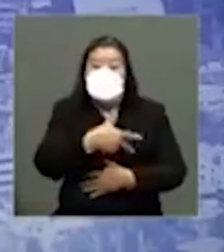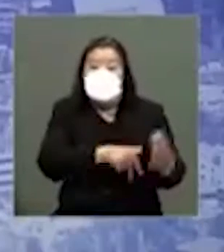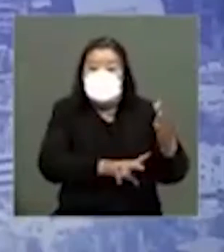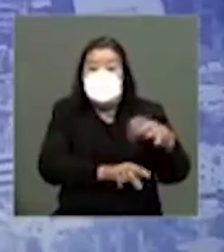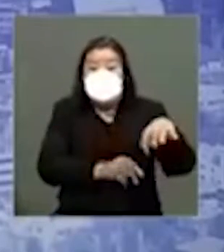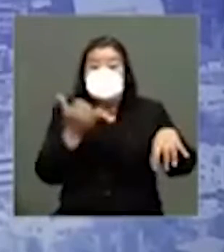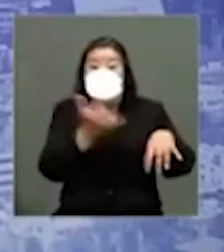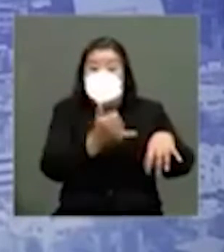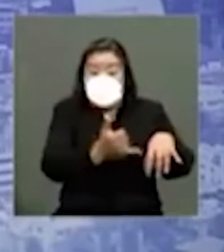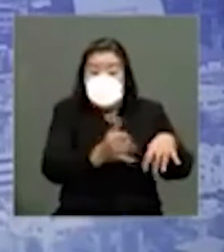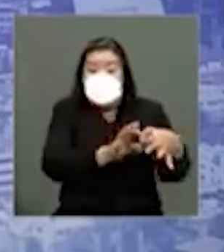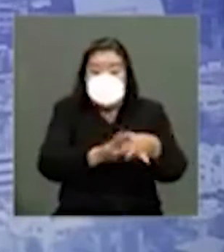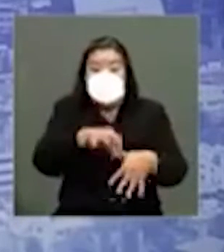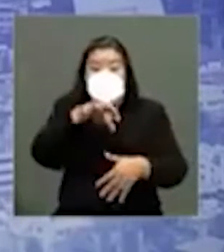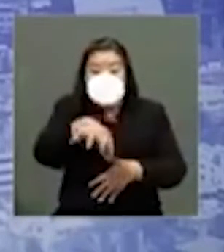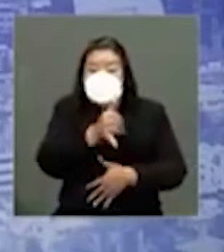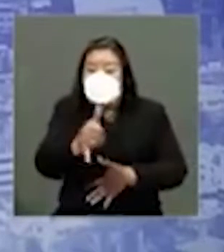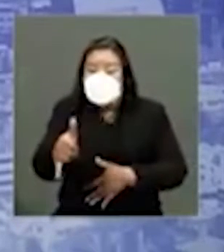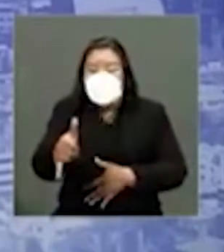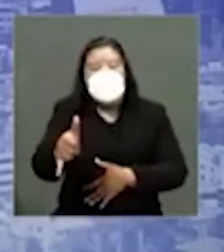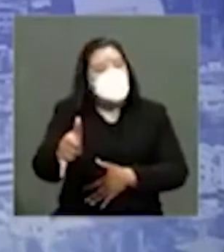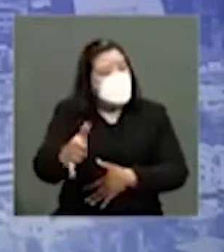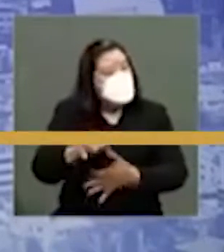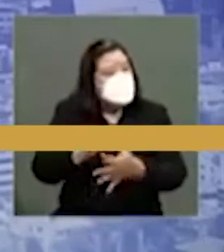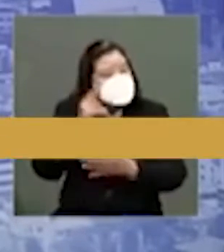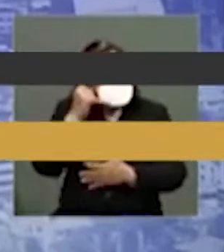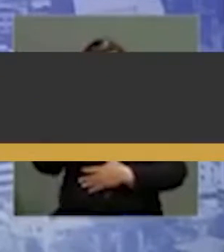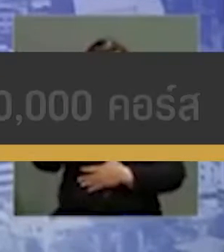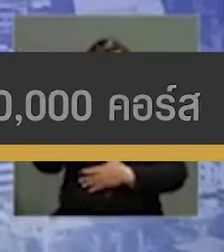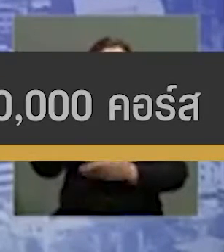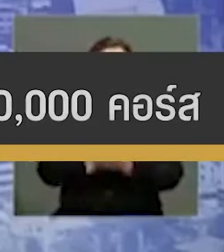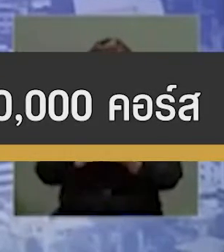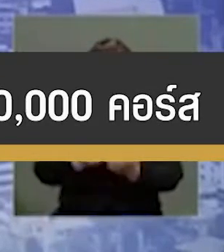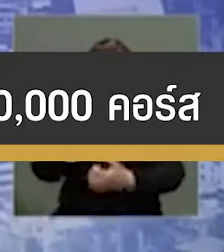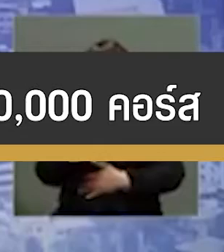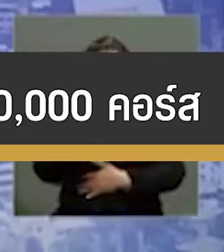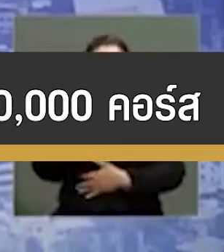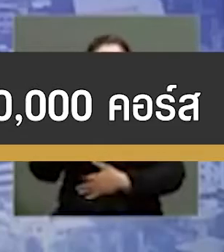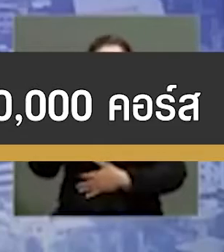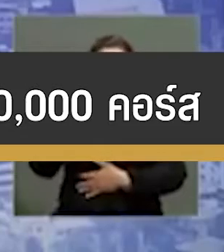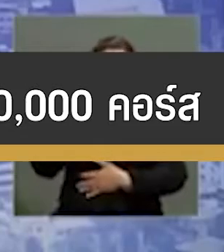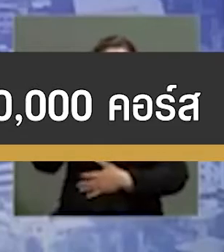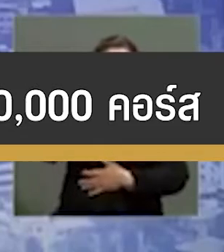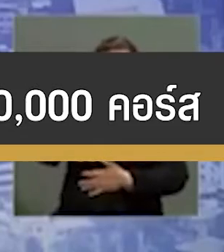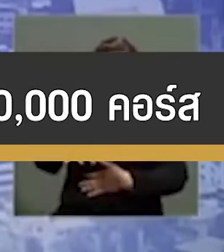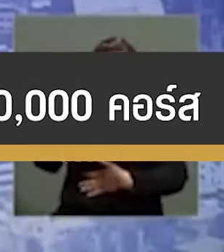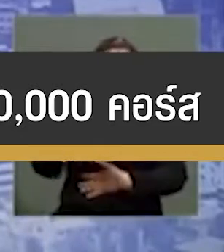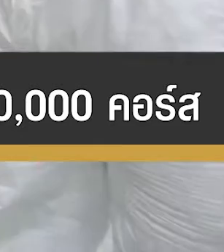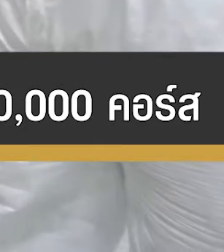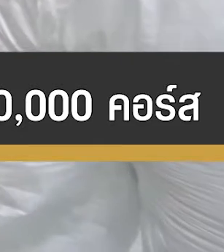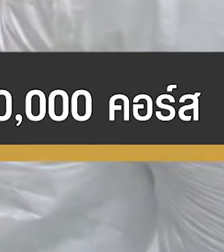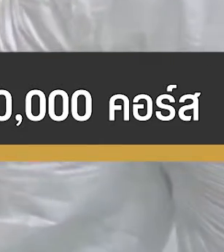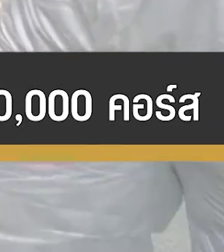-19 นายแพทย์ทวีสินวิษณุโยธินโฆษกศบค.เปิดเผยว่าที่ประชุมศบค.เห็นชอบแผนการจัดหายาโมนูพิ